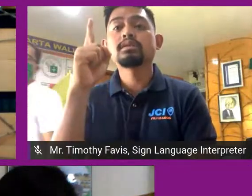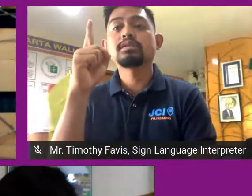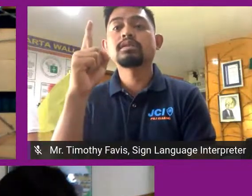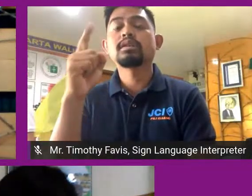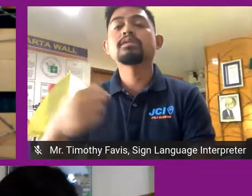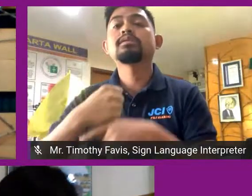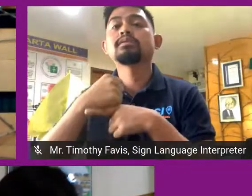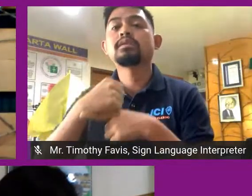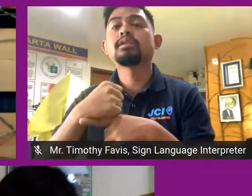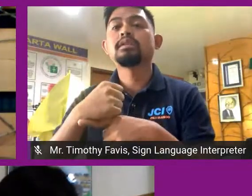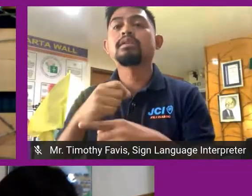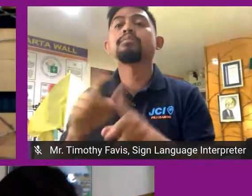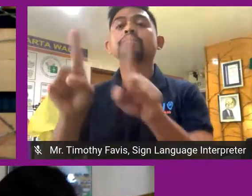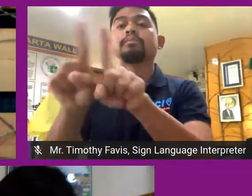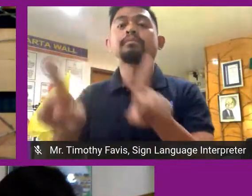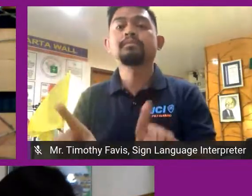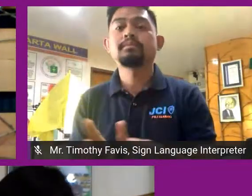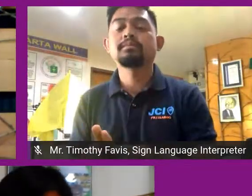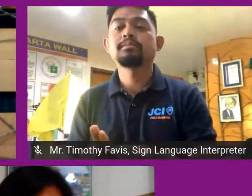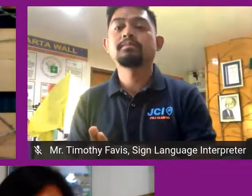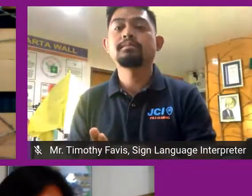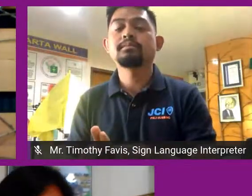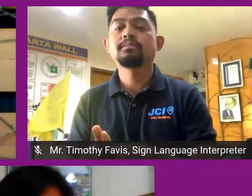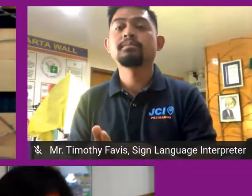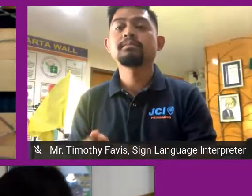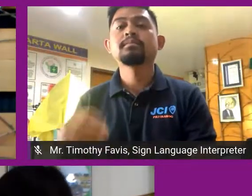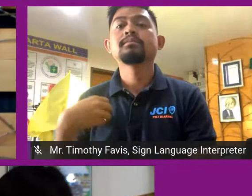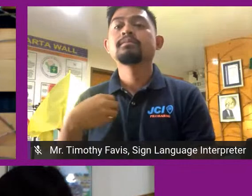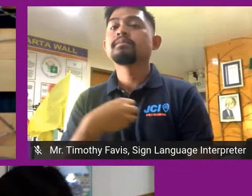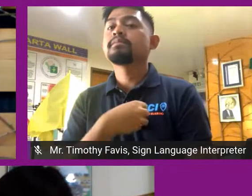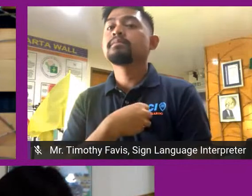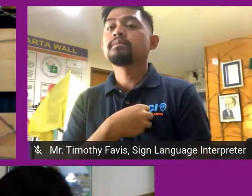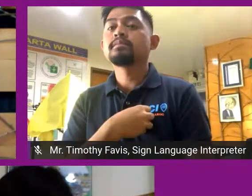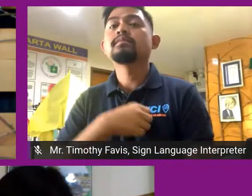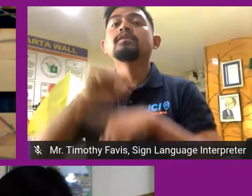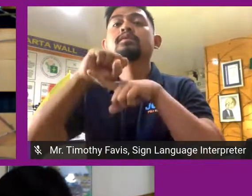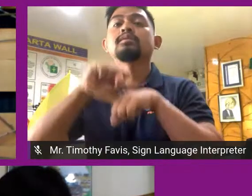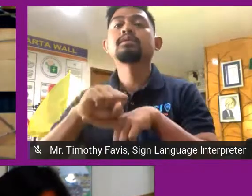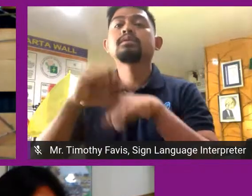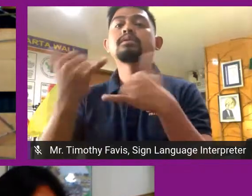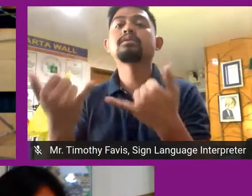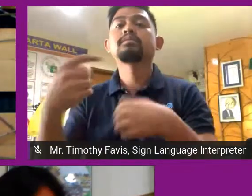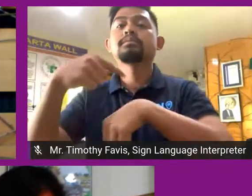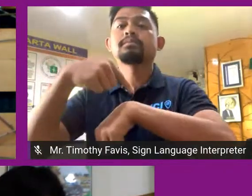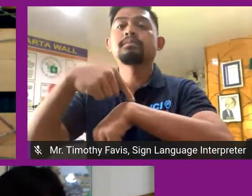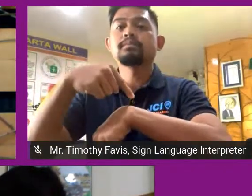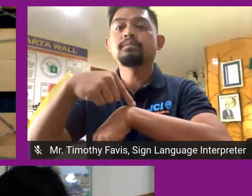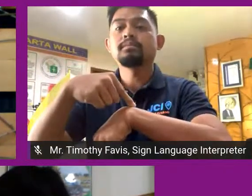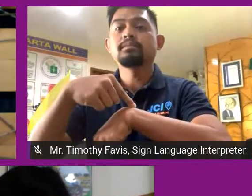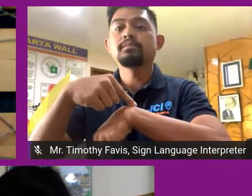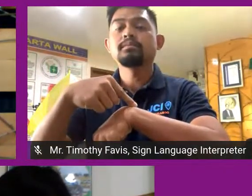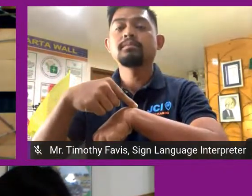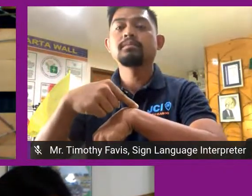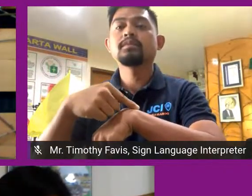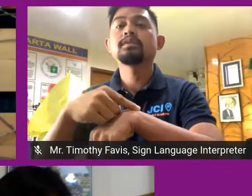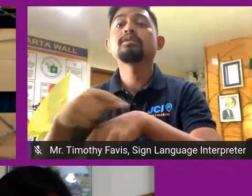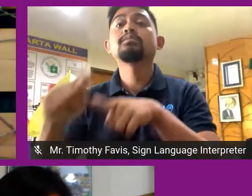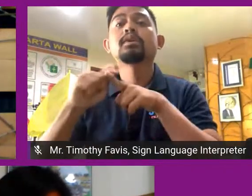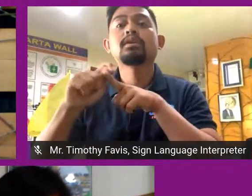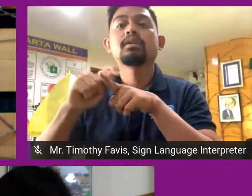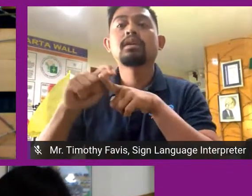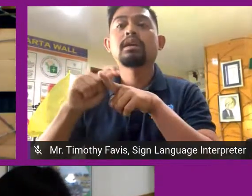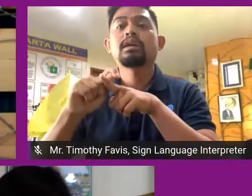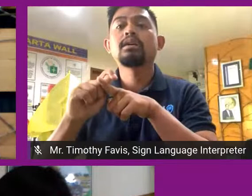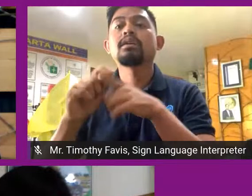estratehiya bilang tugon sa ating kinakaharap na sitwasyon sa ngayon kung saan ang pagsasanay ng ATI